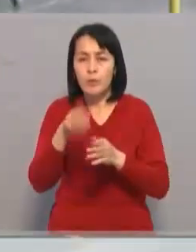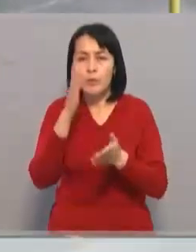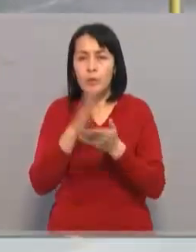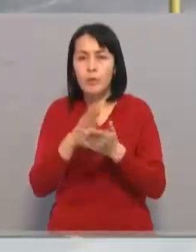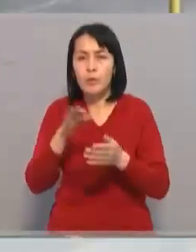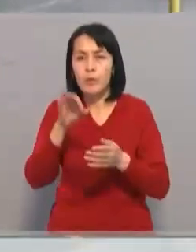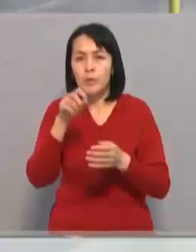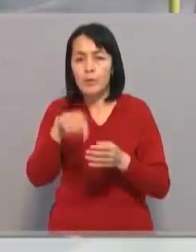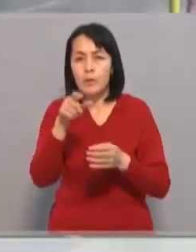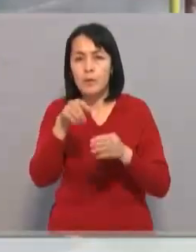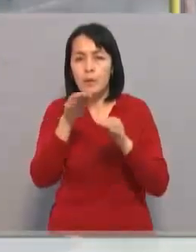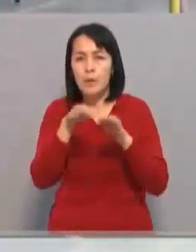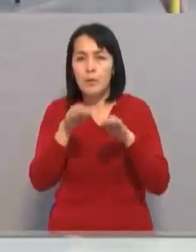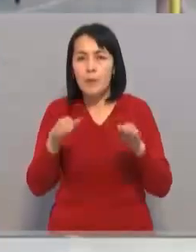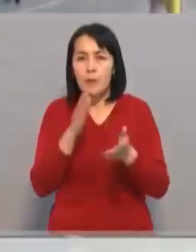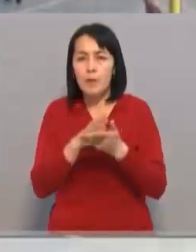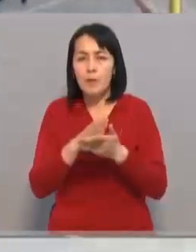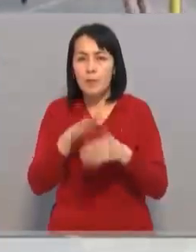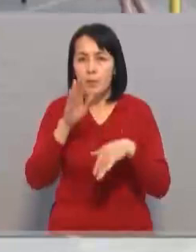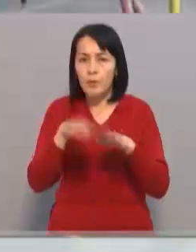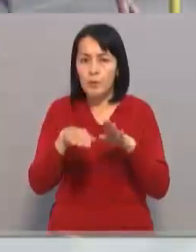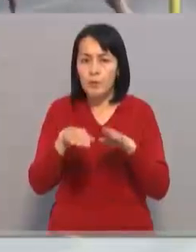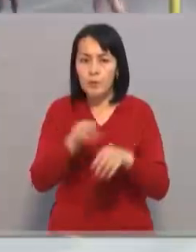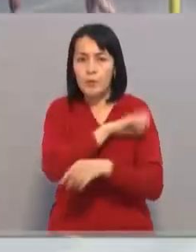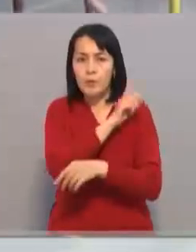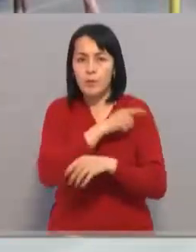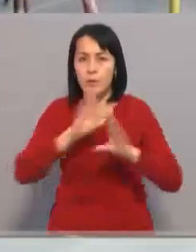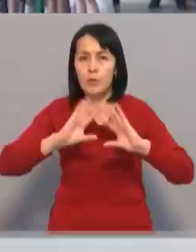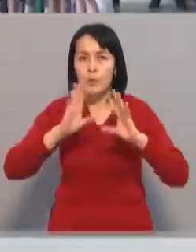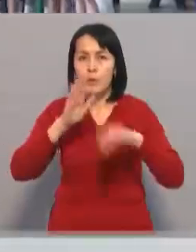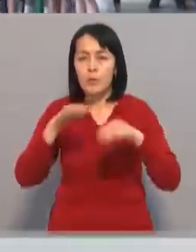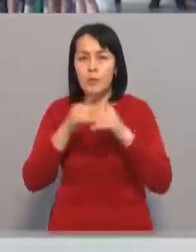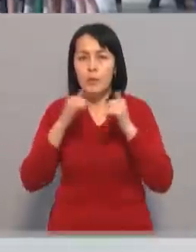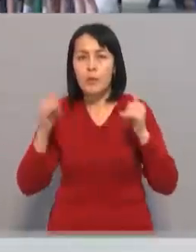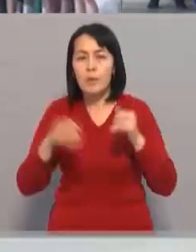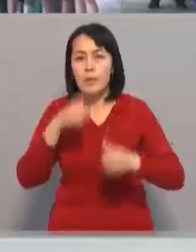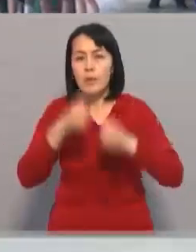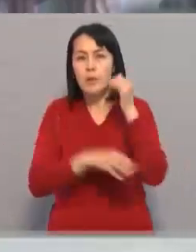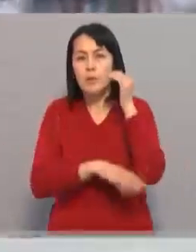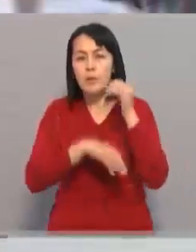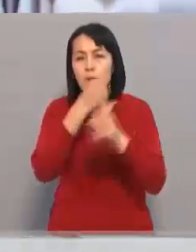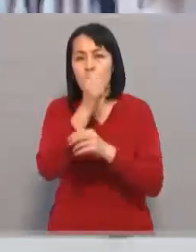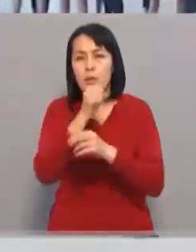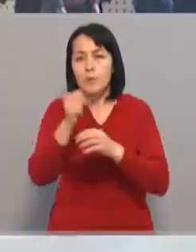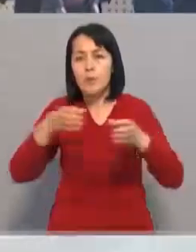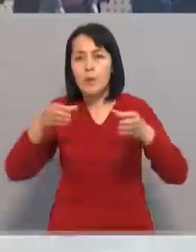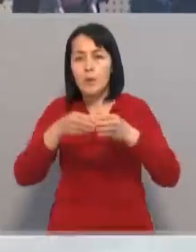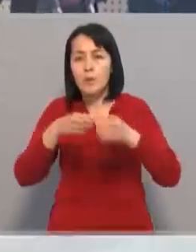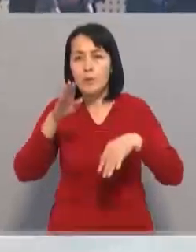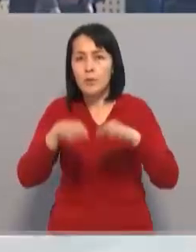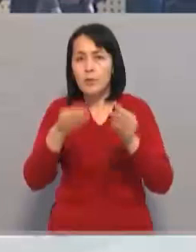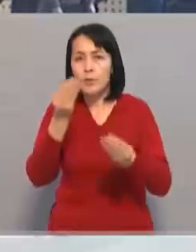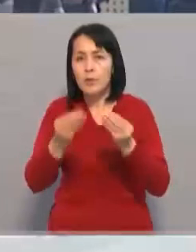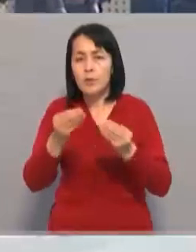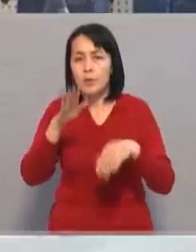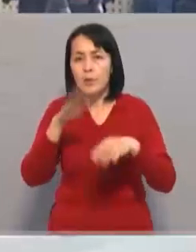бар Ортабастың ішінде балалары бар. Жақсы балалар, жаман емес. Волейбол жақсы дамып жатыр бәрі қазір. Жарыс соңында жеңімпаз аталған командалармен үздік